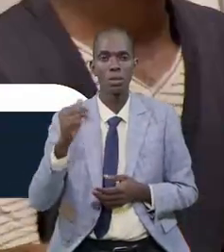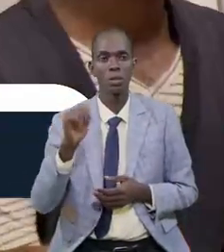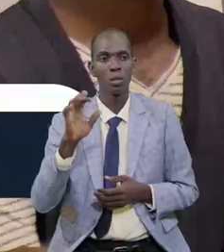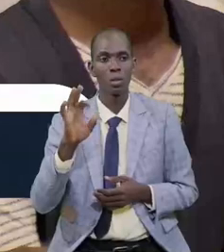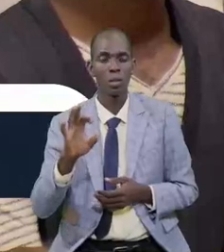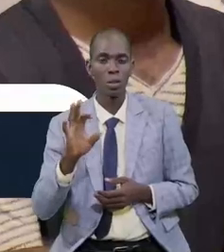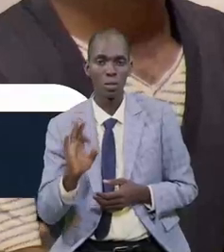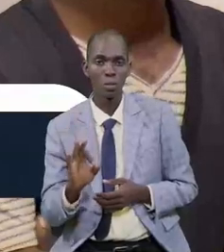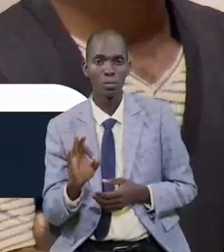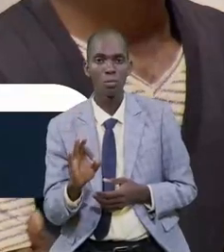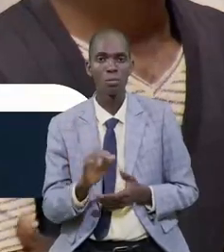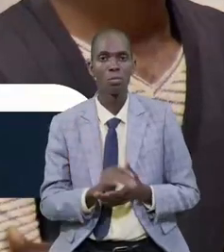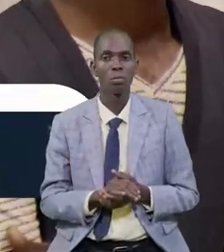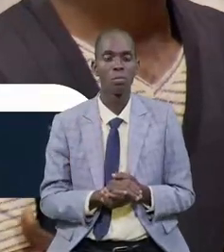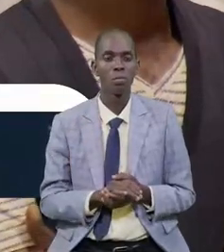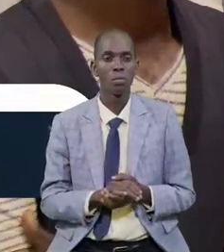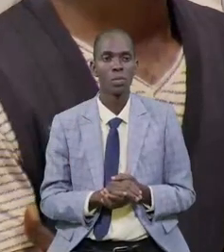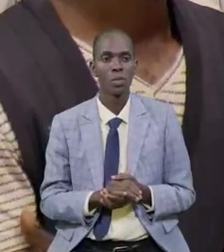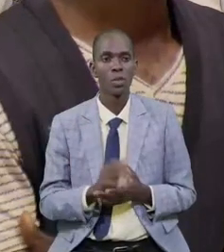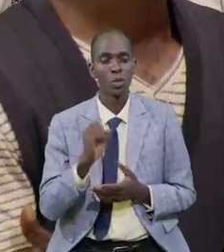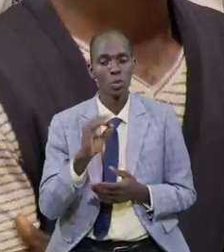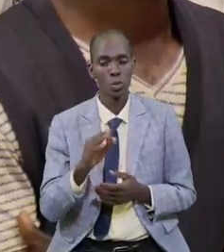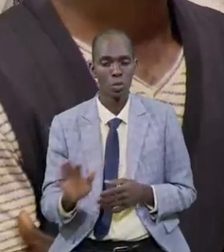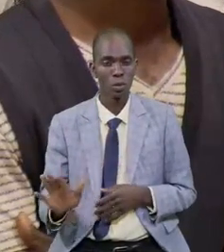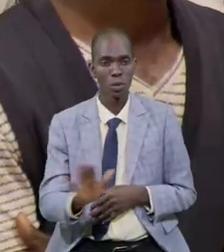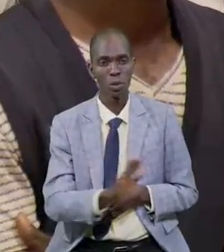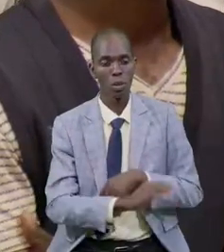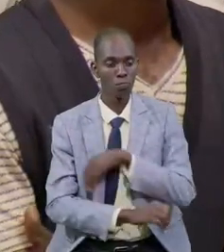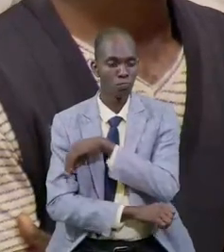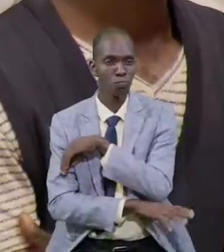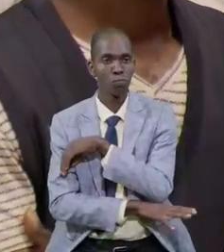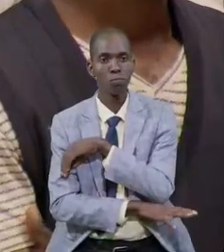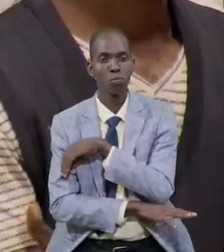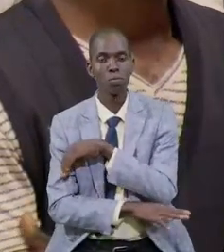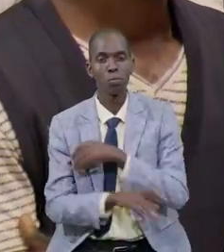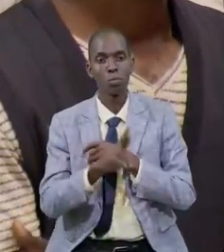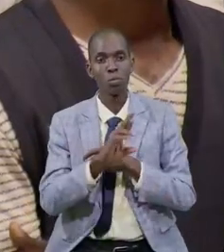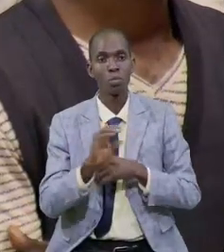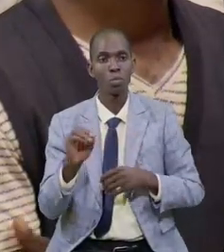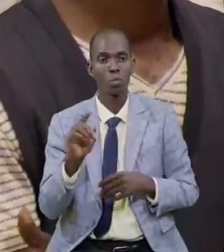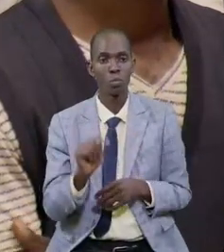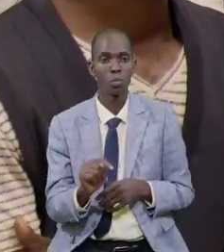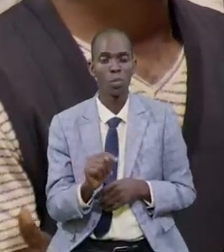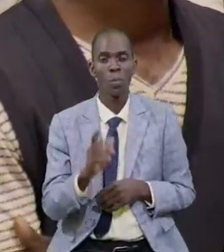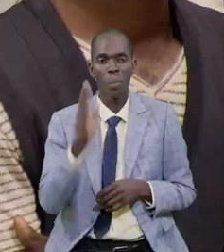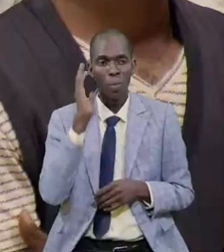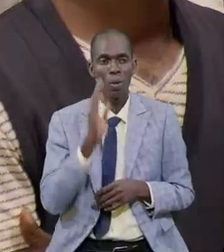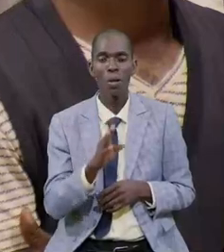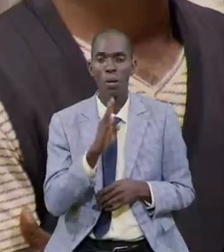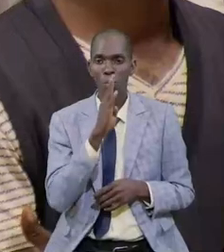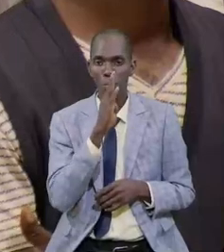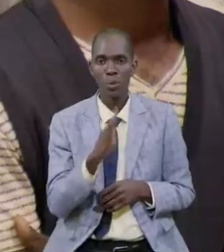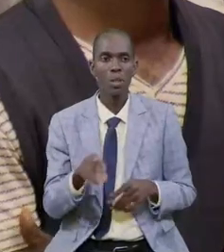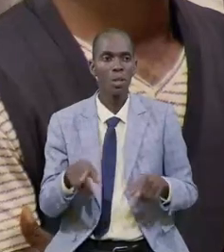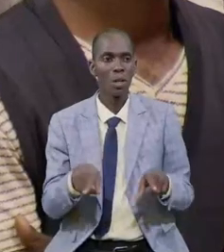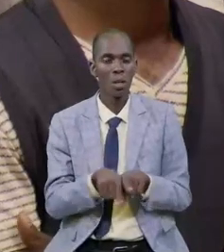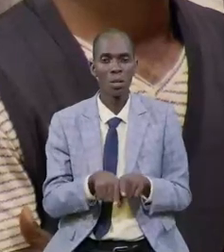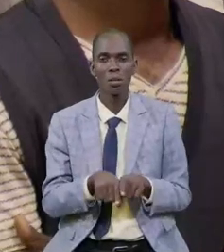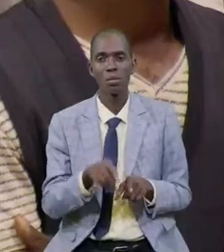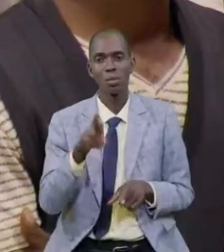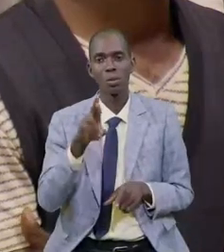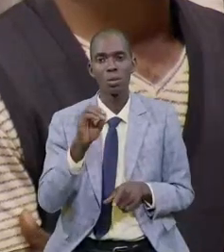l'herbe sèche, ainsi leur racine sera